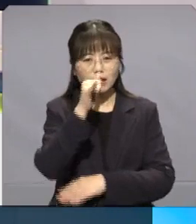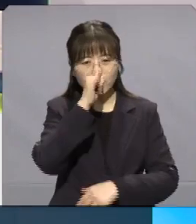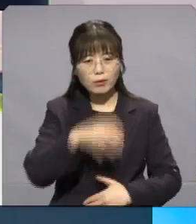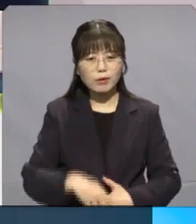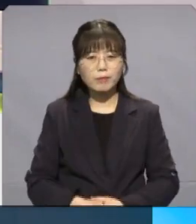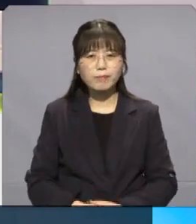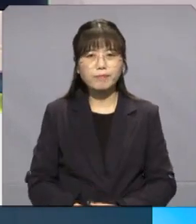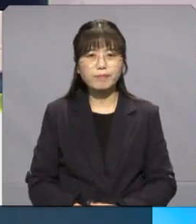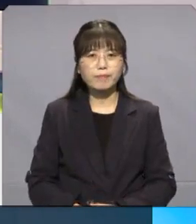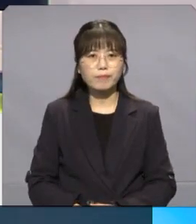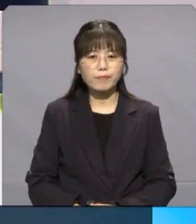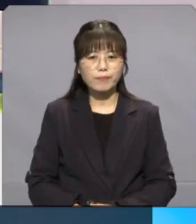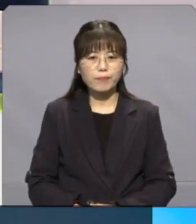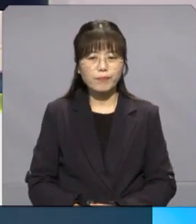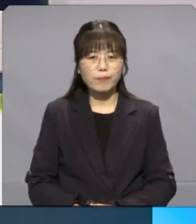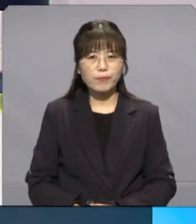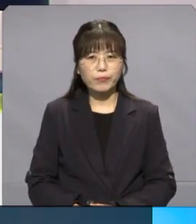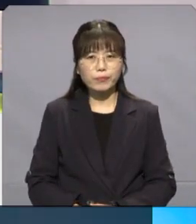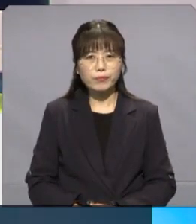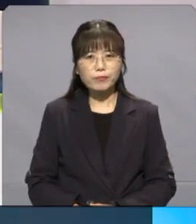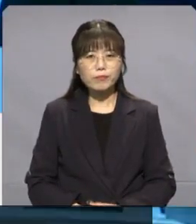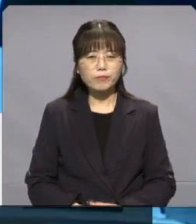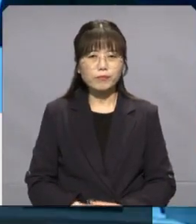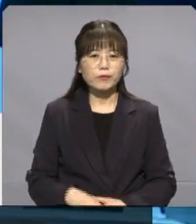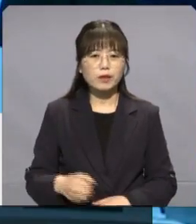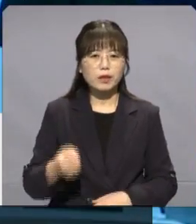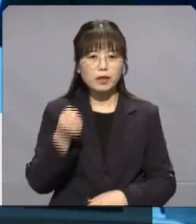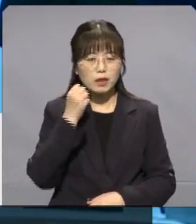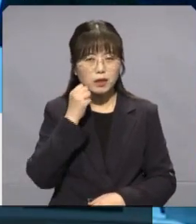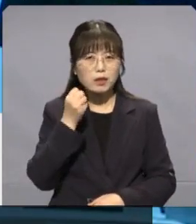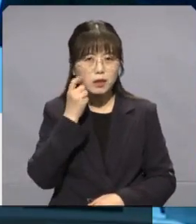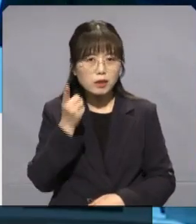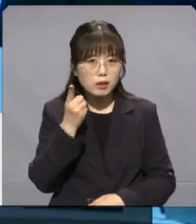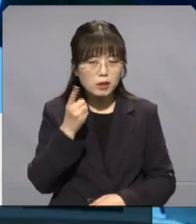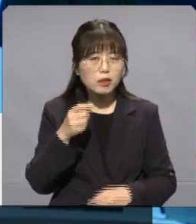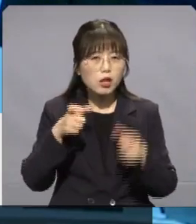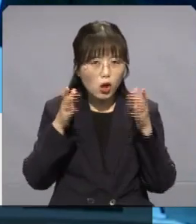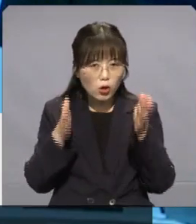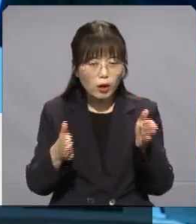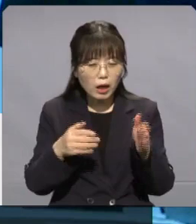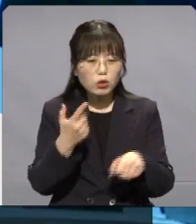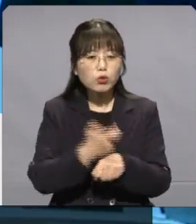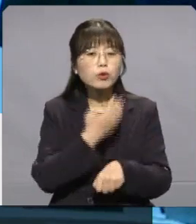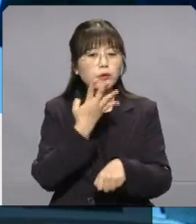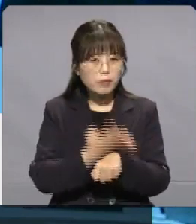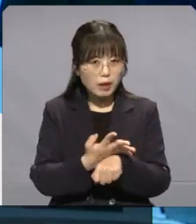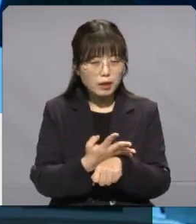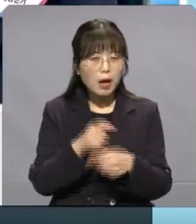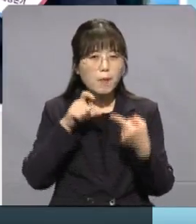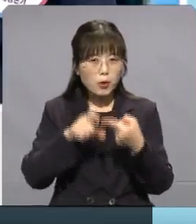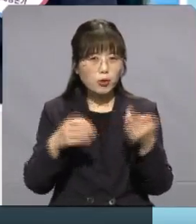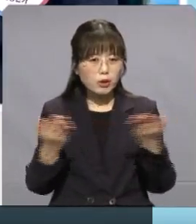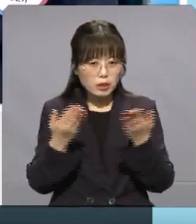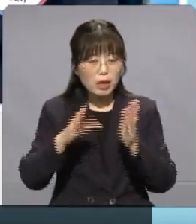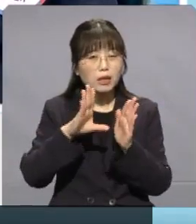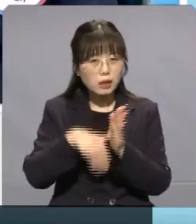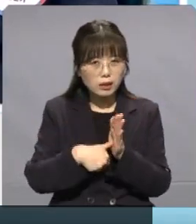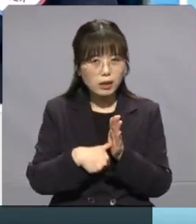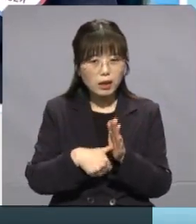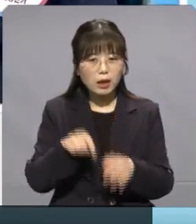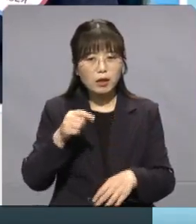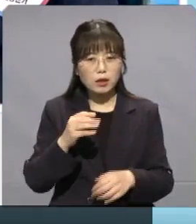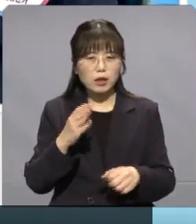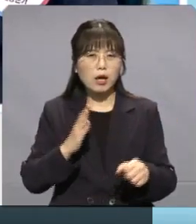있습니다. 이게 직전 세달 60시간이고요. 직전 1개월간 64시간 평균적으로 일을 했을 때 네. 이게